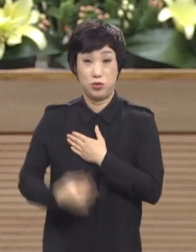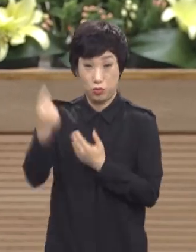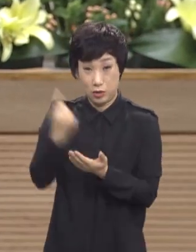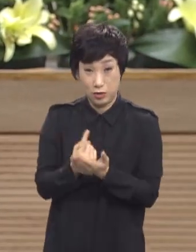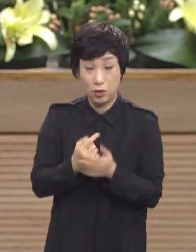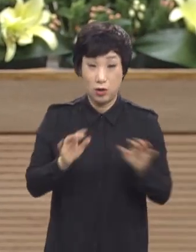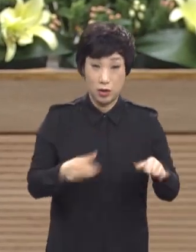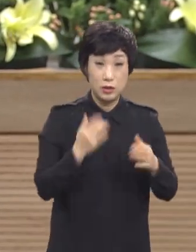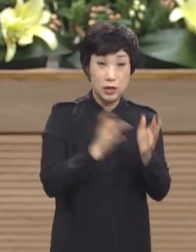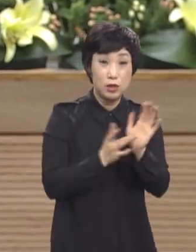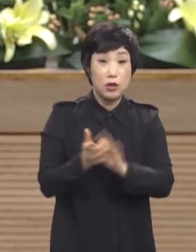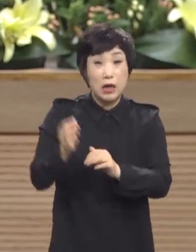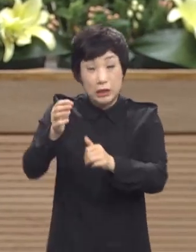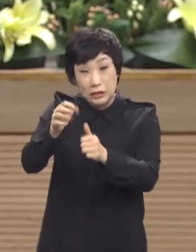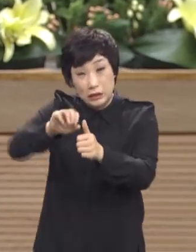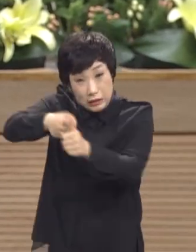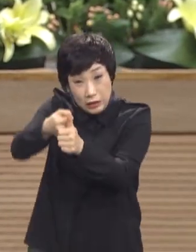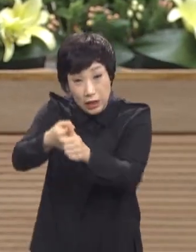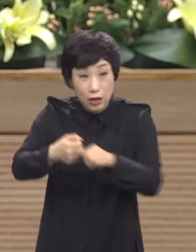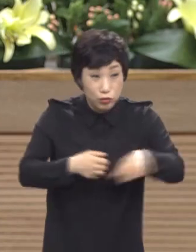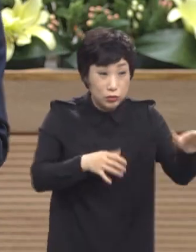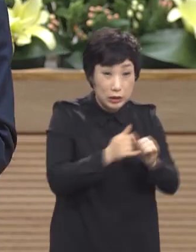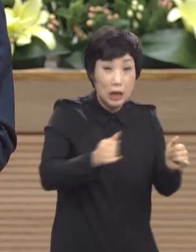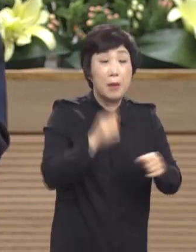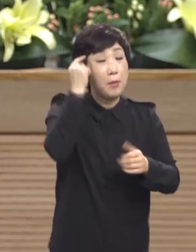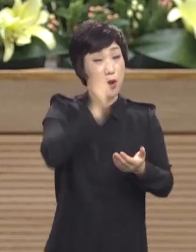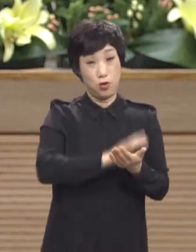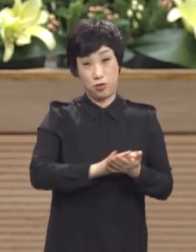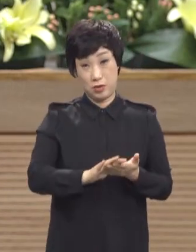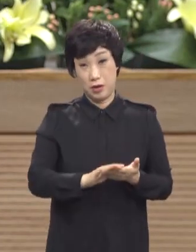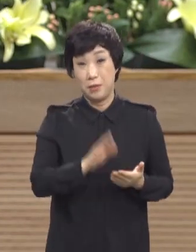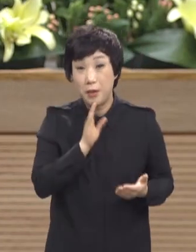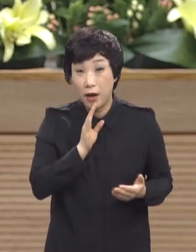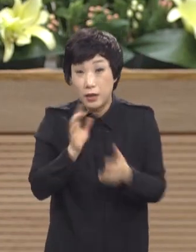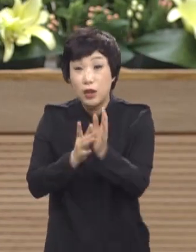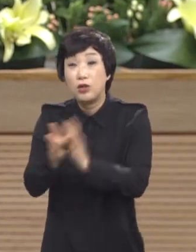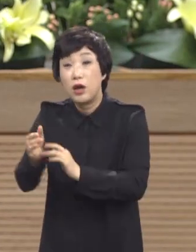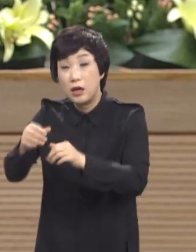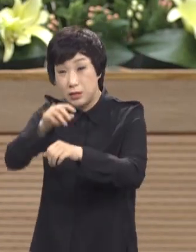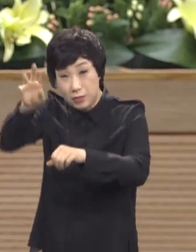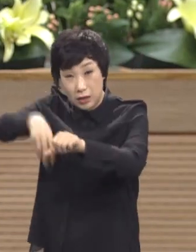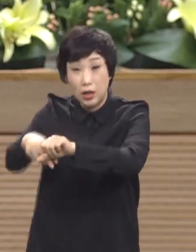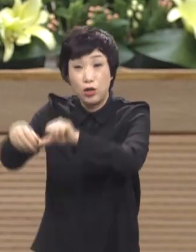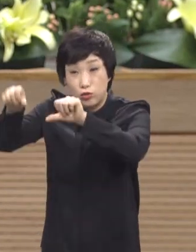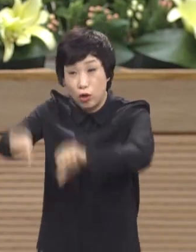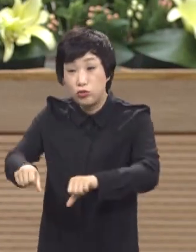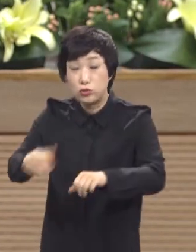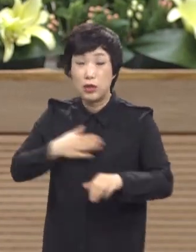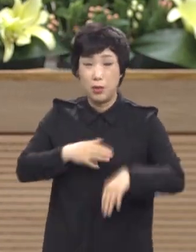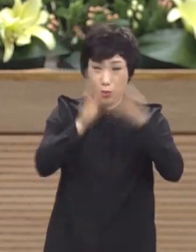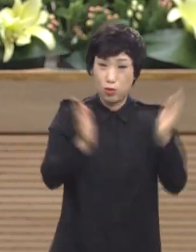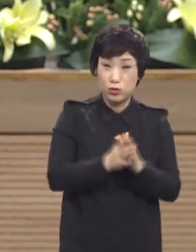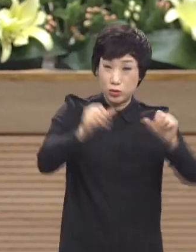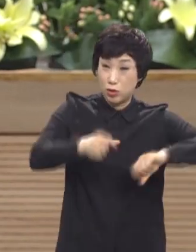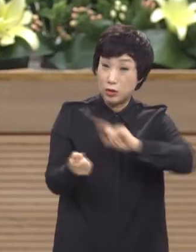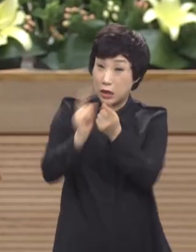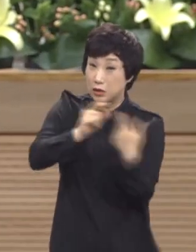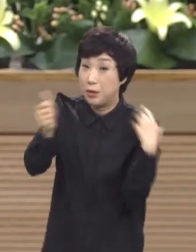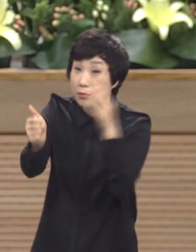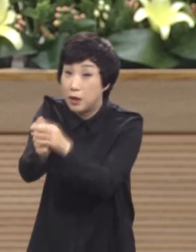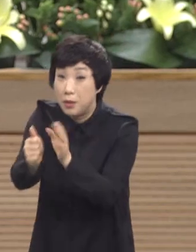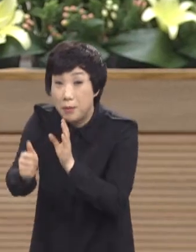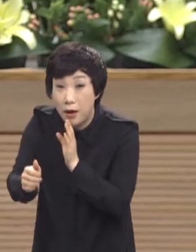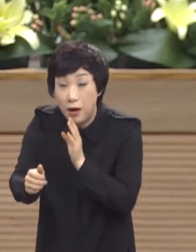누리고 그가 십자가에서 저주받음으로 내 저주를 담당하시고 그가 채찍에